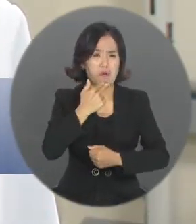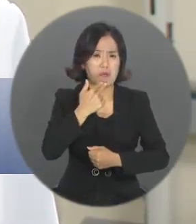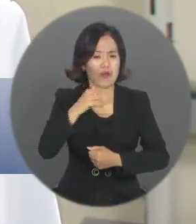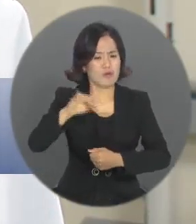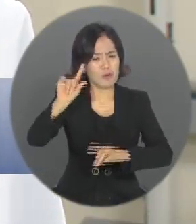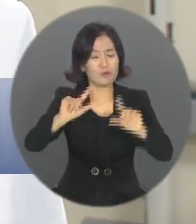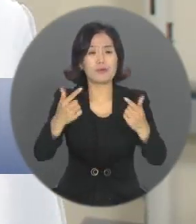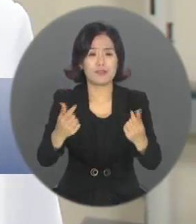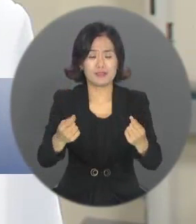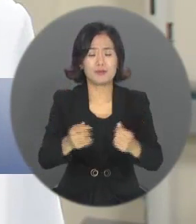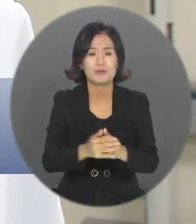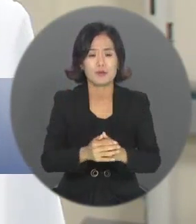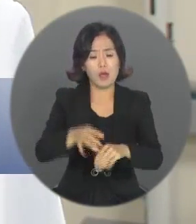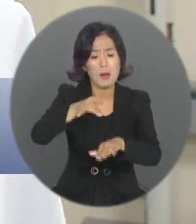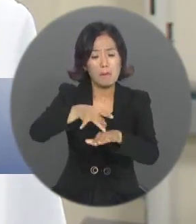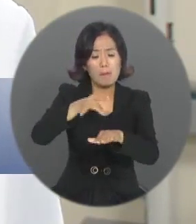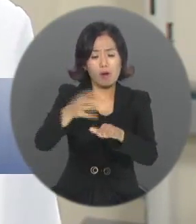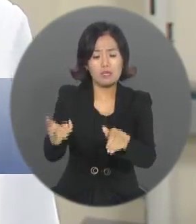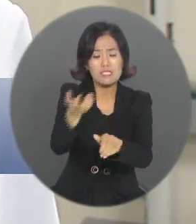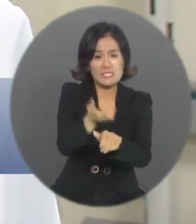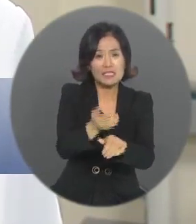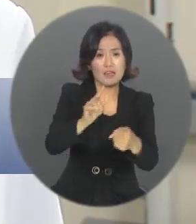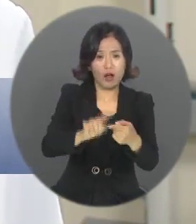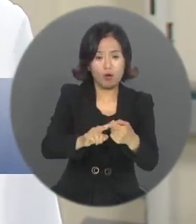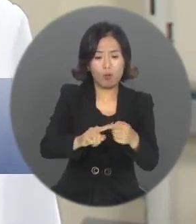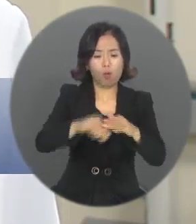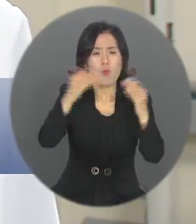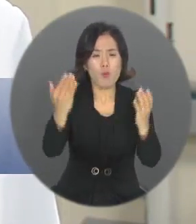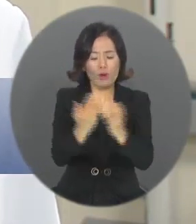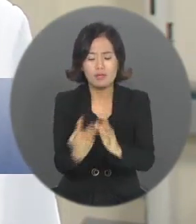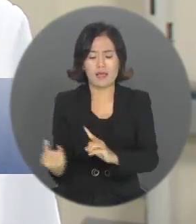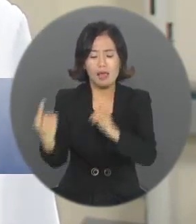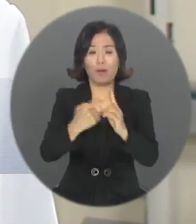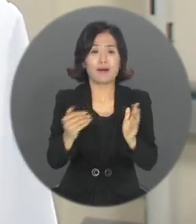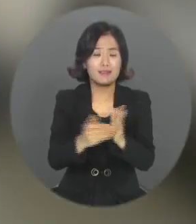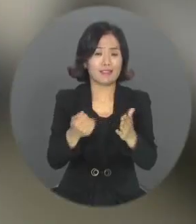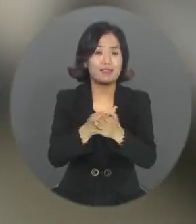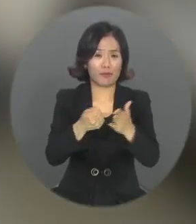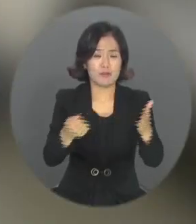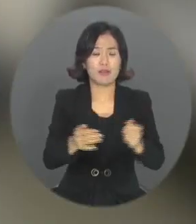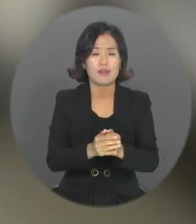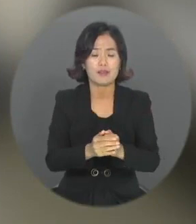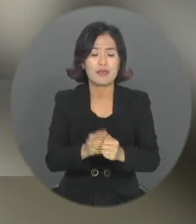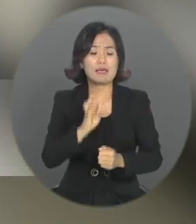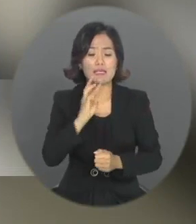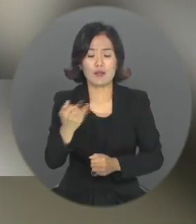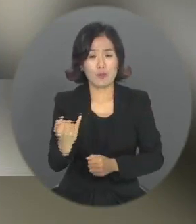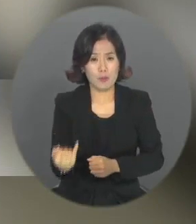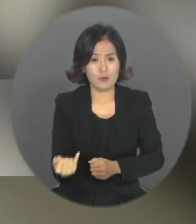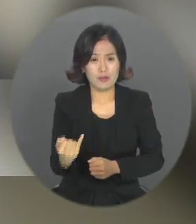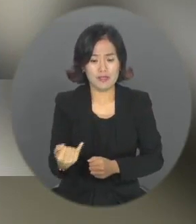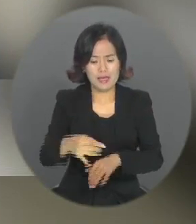첫 증상이었습니다. 골수 이식을 통해 가지고 골수 기능이 완전히 회복이 됐기 때문에 3살 여동생